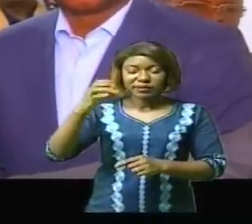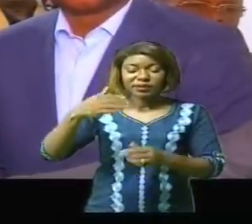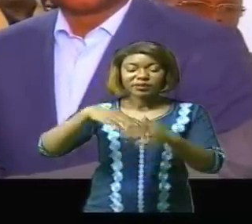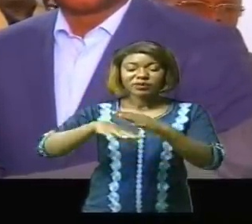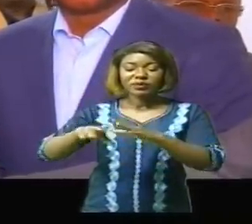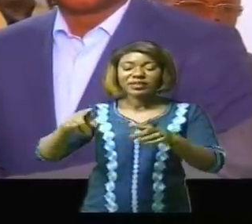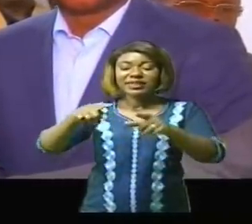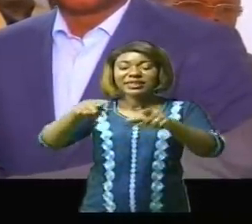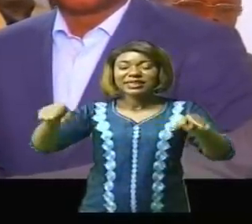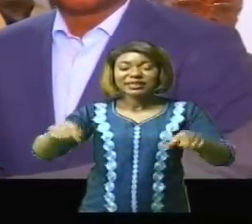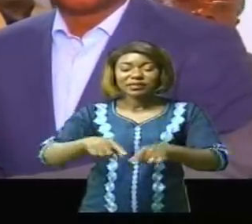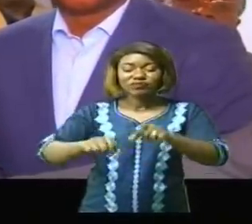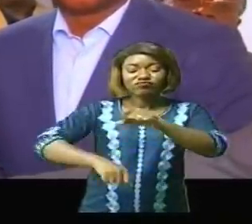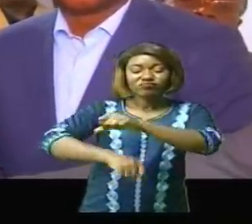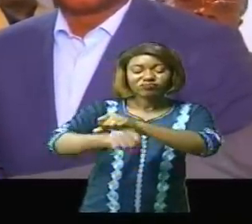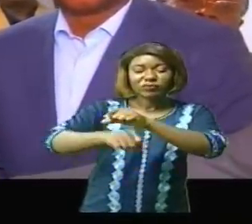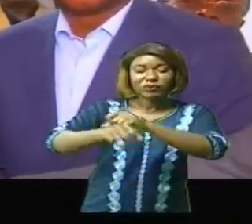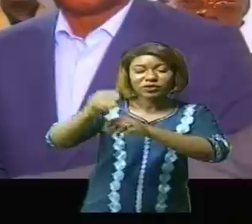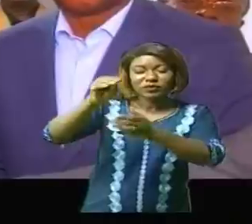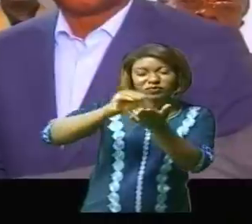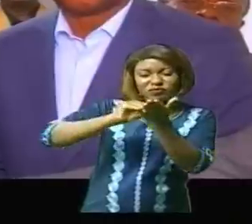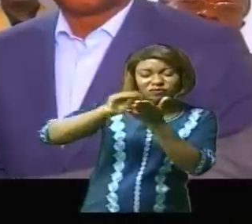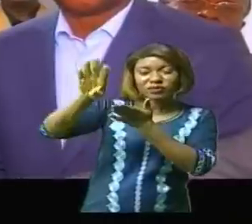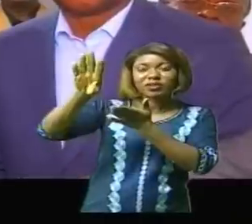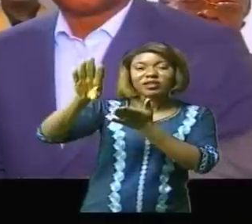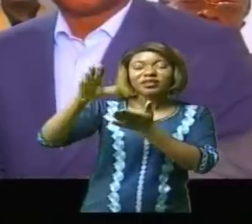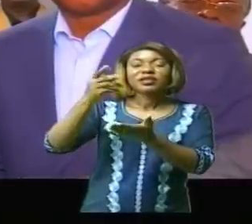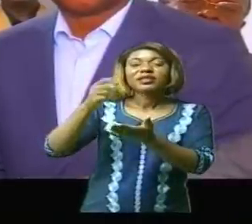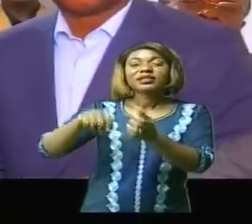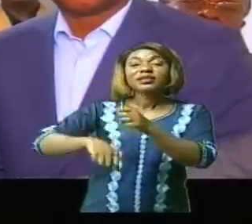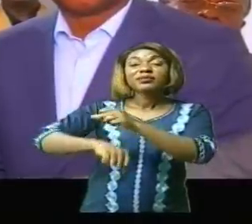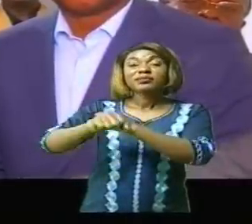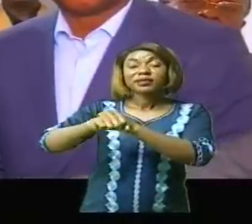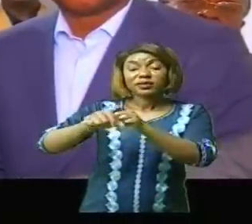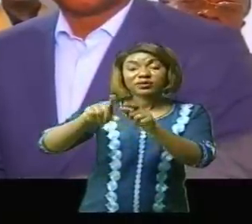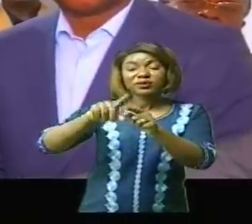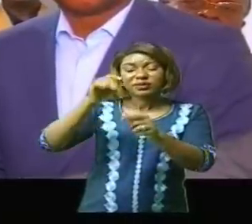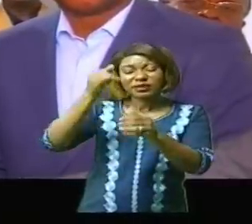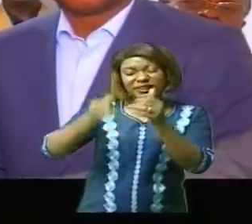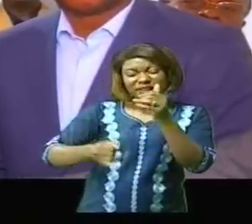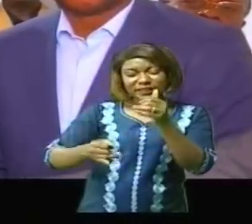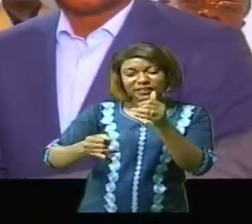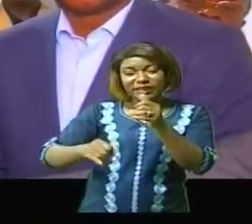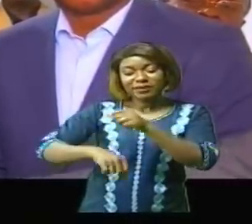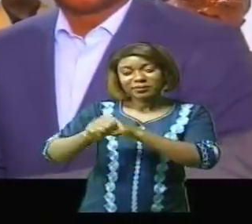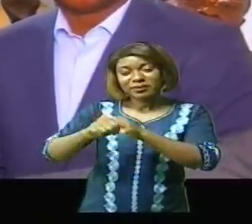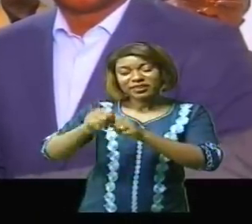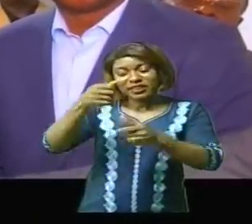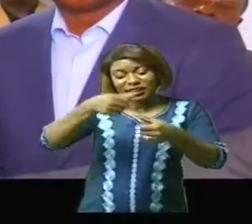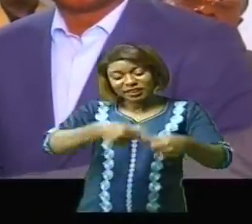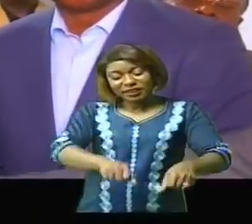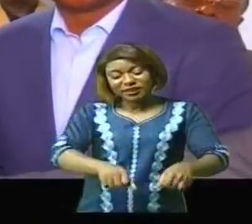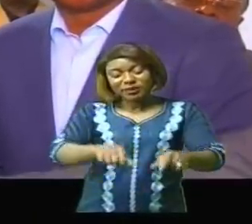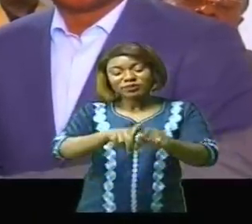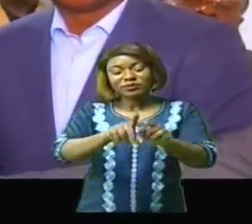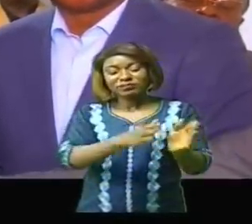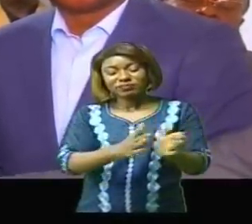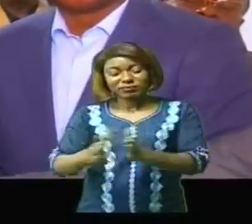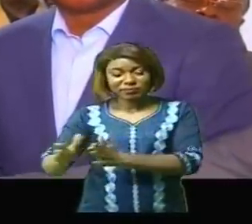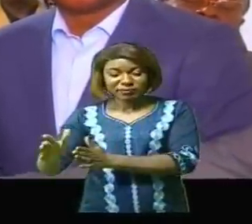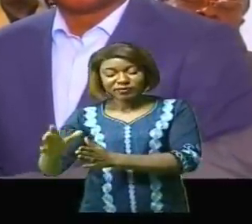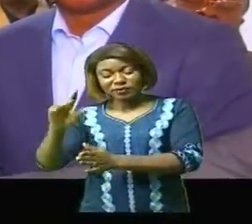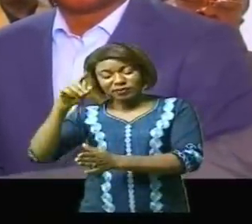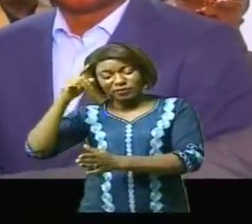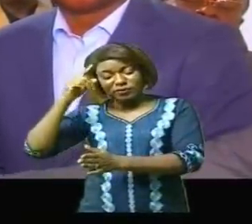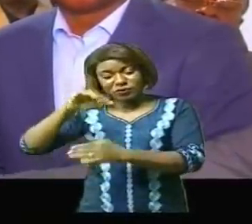pour assurer la diffusion de matchs la LINAFOOT. On va commencer par ces derniers matchs qui restent et nous nous sommes arrangés pour que tout